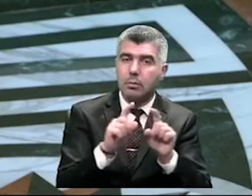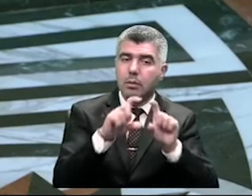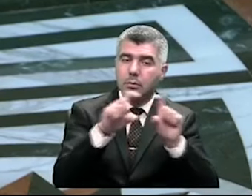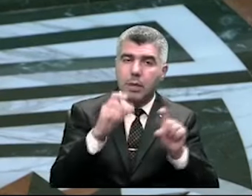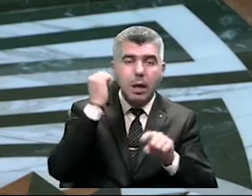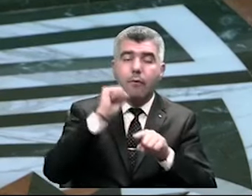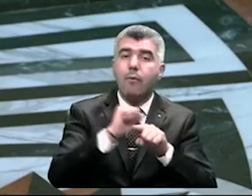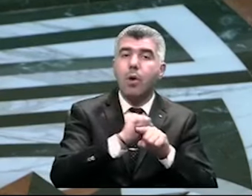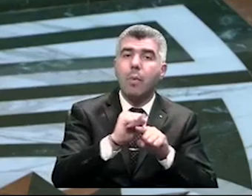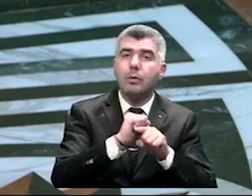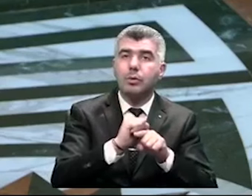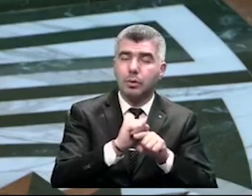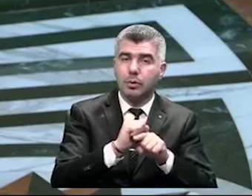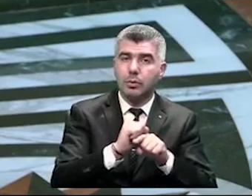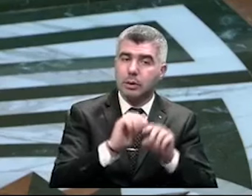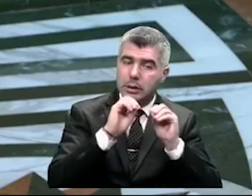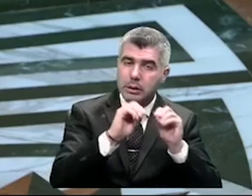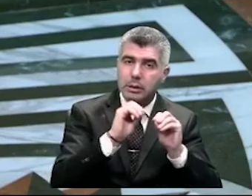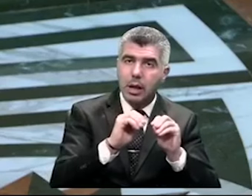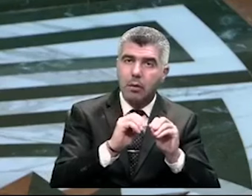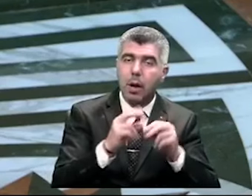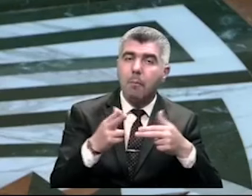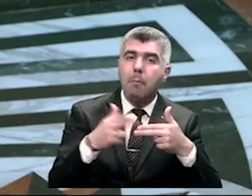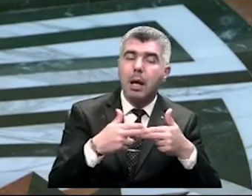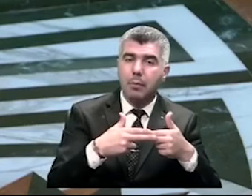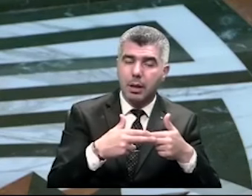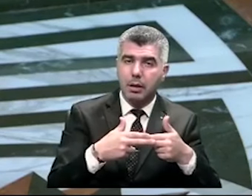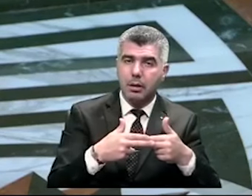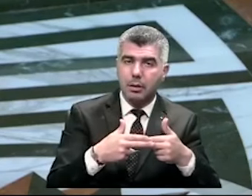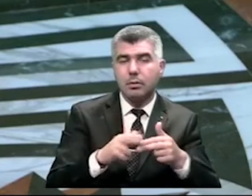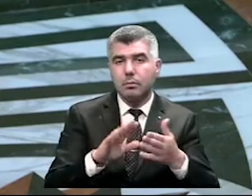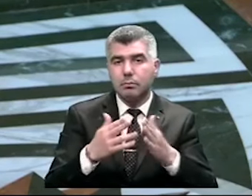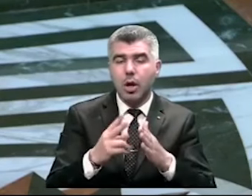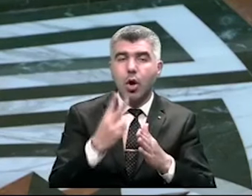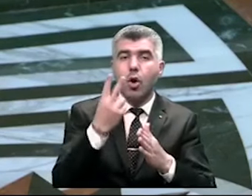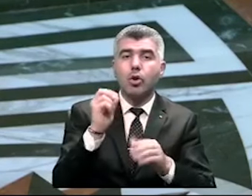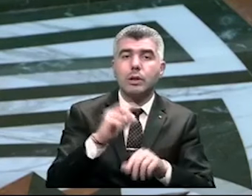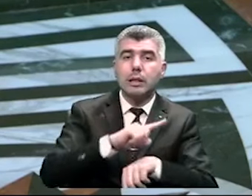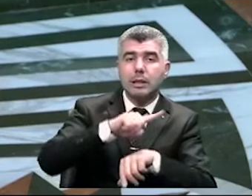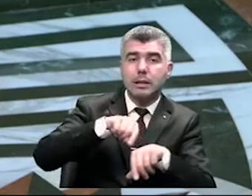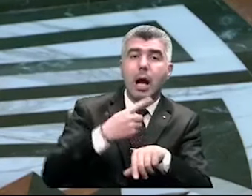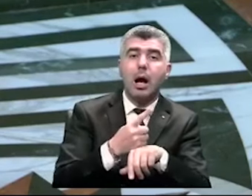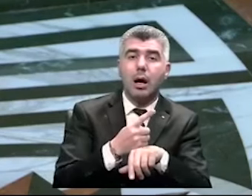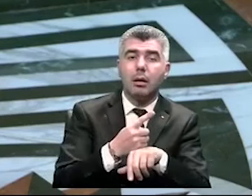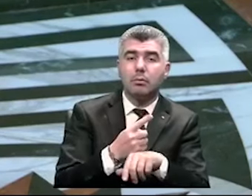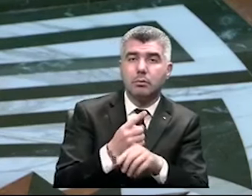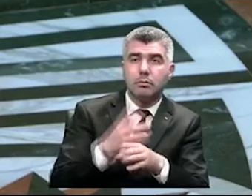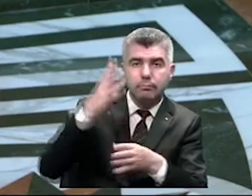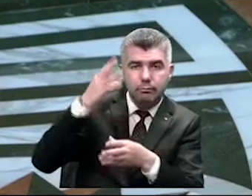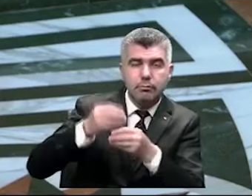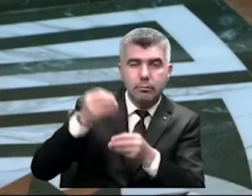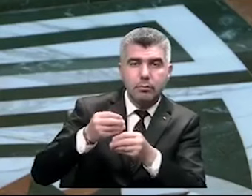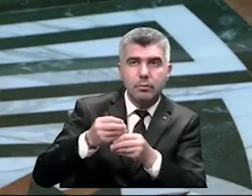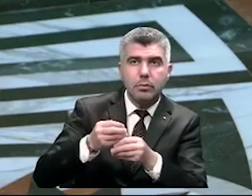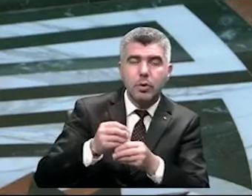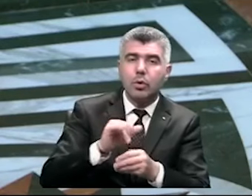للتكوين والناس اللي تيبغي يدوزو البيرمي اللي تيدوز 20 ساعه في المنصه ديال التكوين يمكن ما كين شي